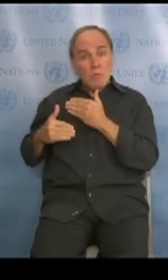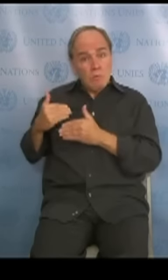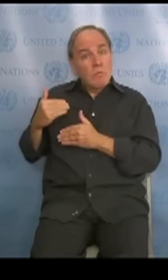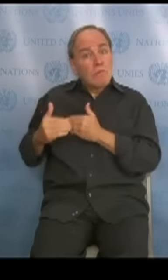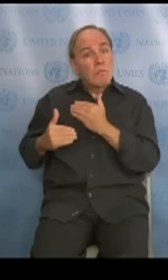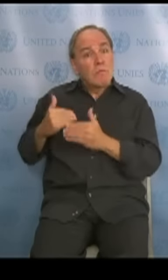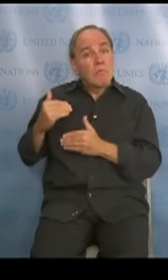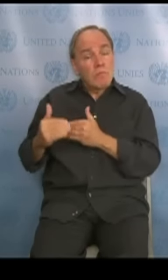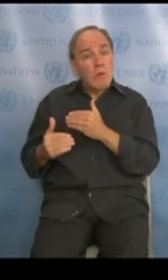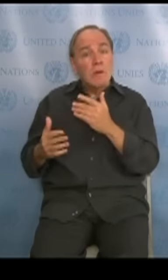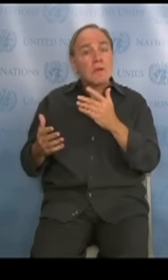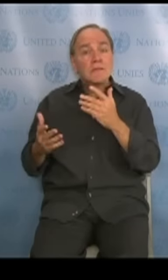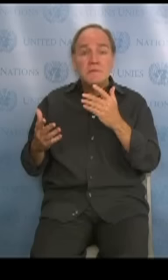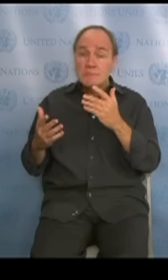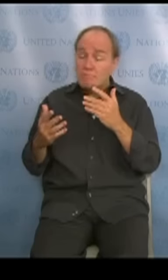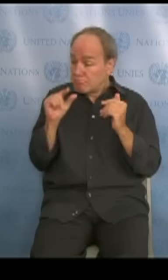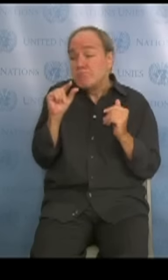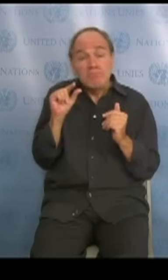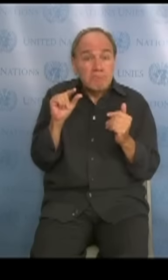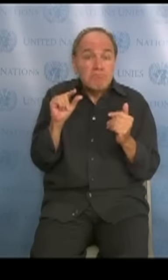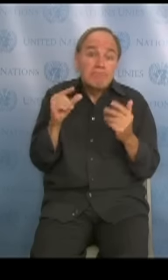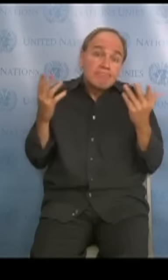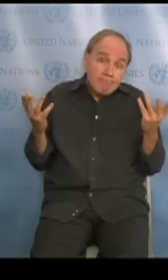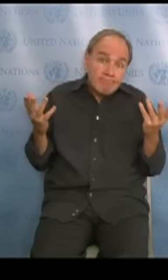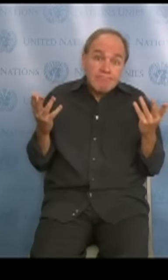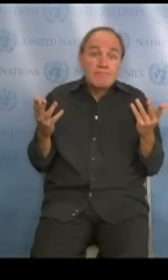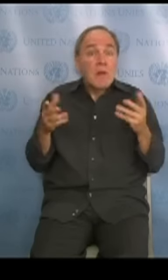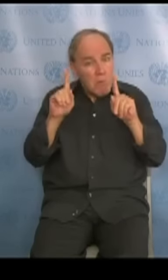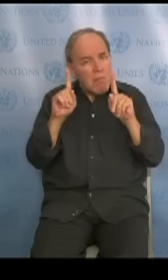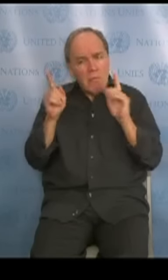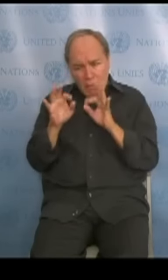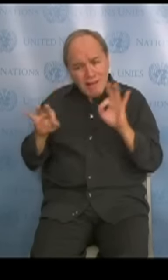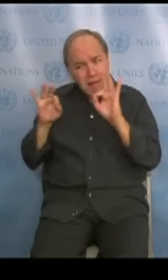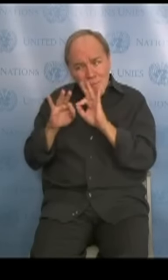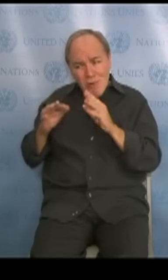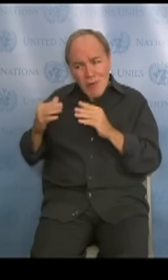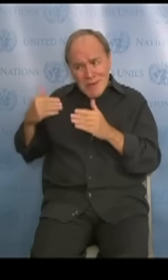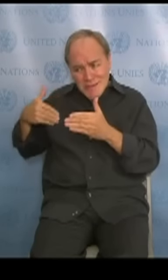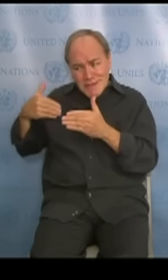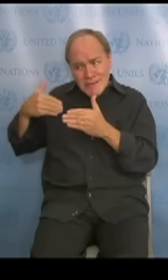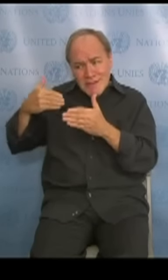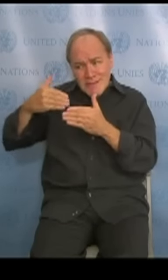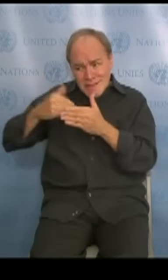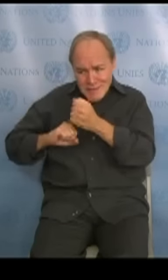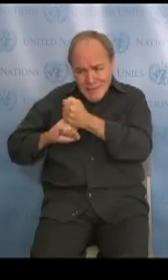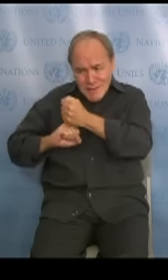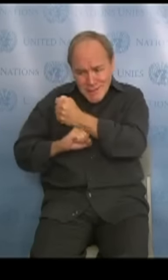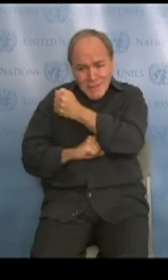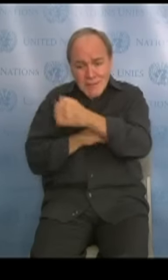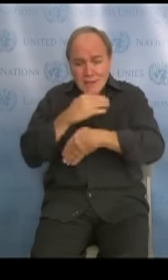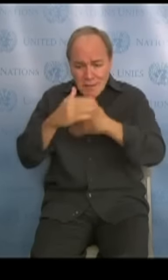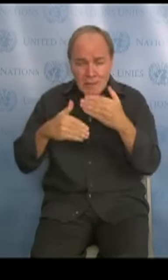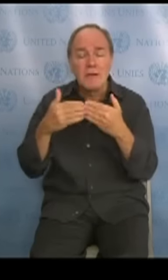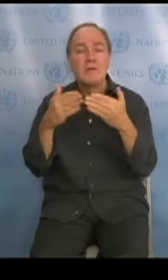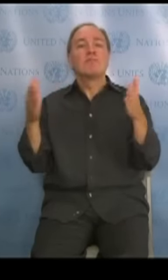les progrès que les régions concernées ont pu accomplir à ce jour nous ouvrent la voie pour aborder avec une vitalité